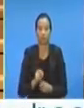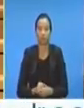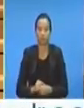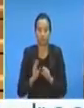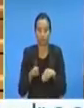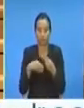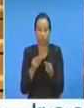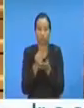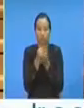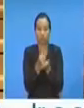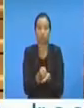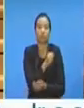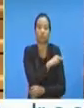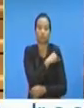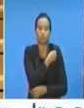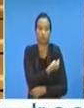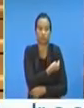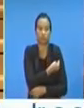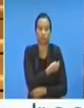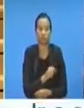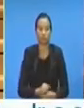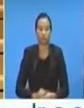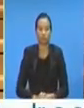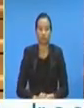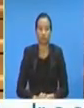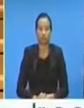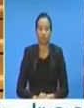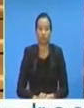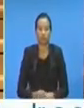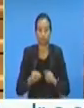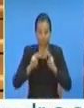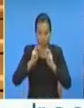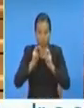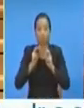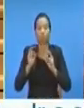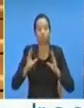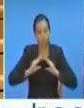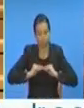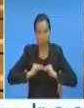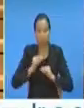การช่วยเหลือในทางการแพทย์เป็นเรื่องที่ผมเห็นด้วยเกินร้อยครับ